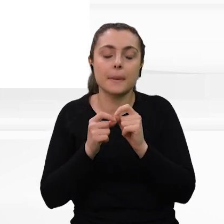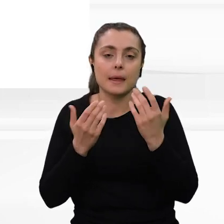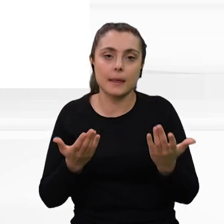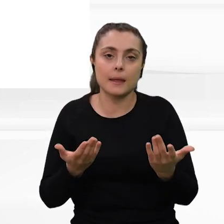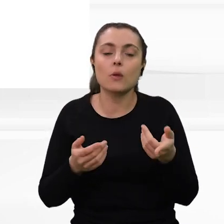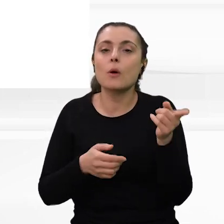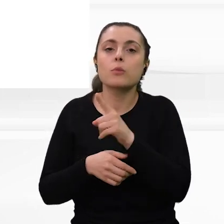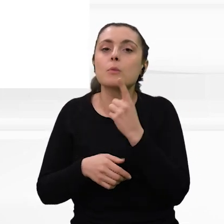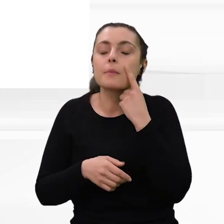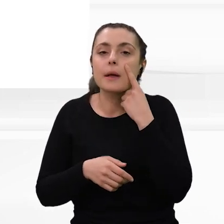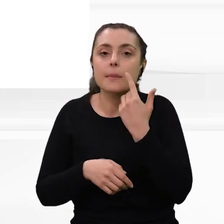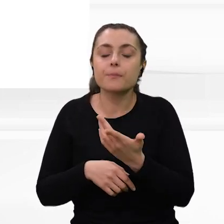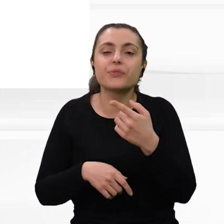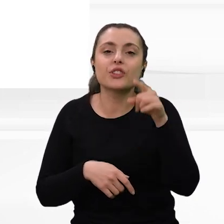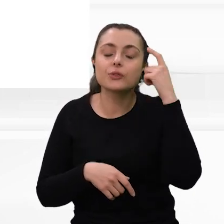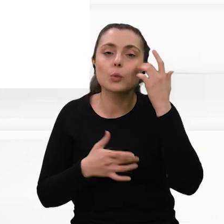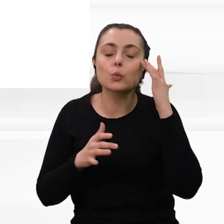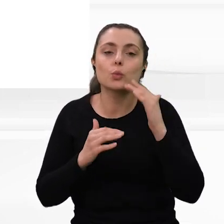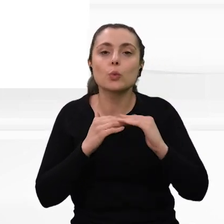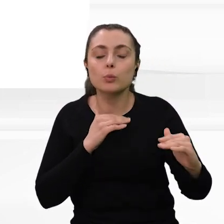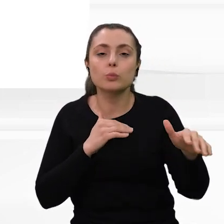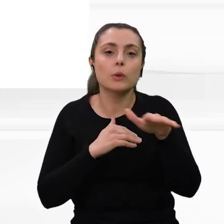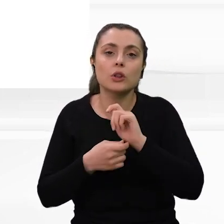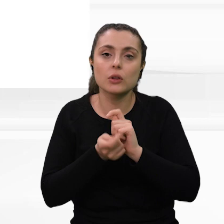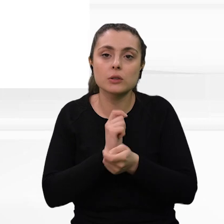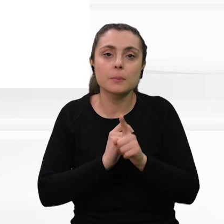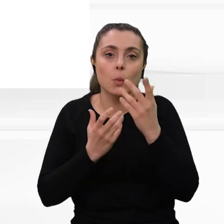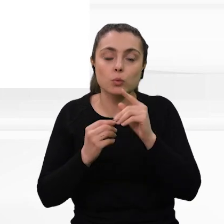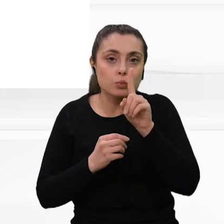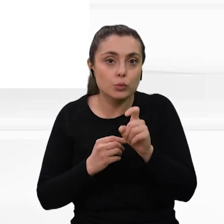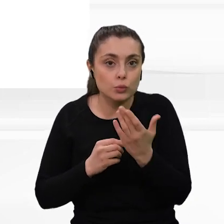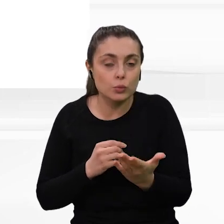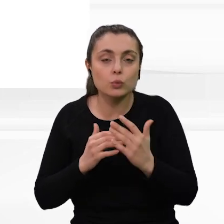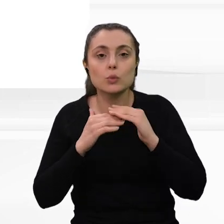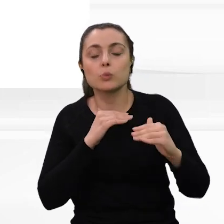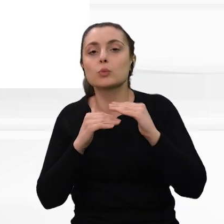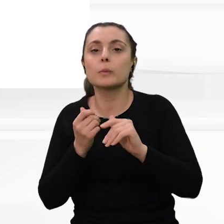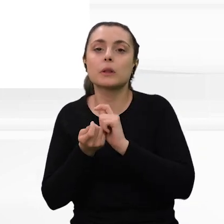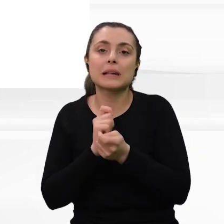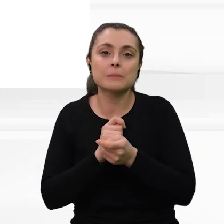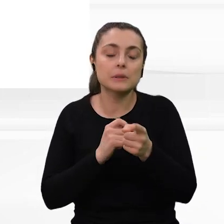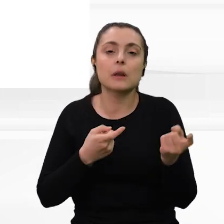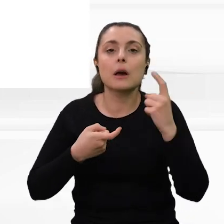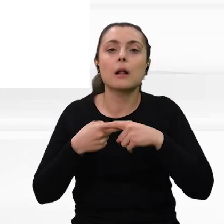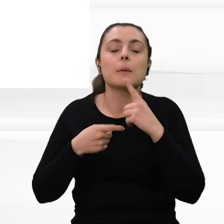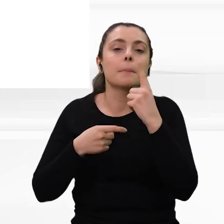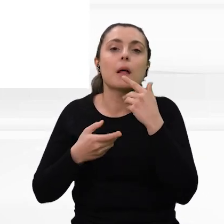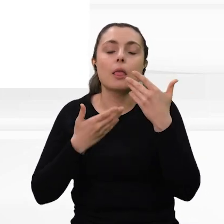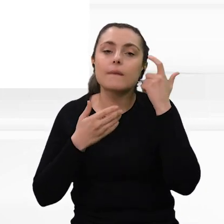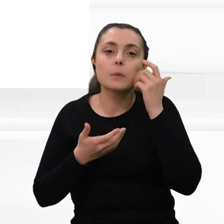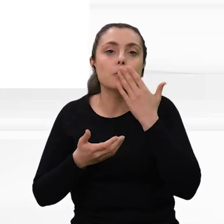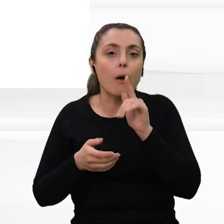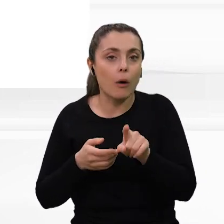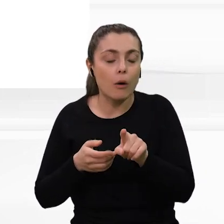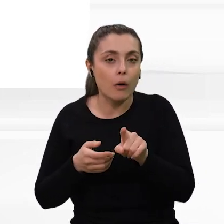veya seçeneği Diğerlerini de bakalım Sizce kültür toplumdan topluma değişen bir olgudur toplumdan topluma değişmesiyle ilgili herhangi bir